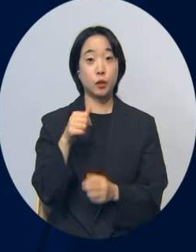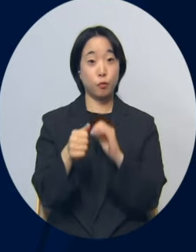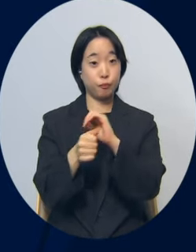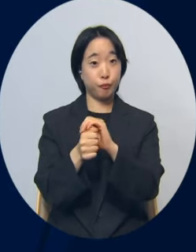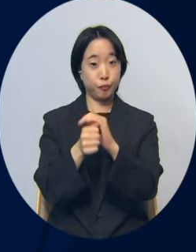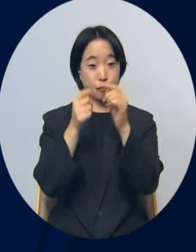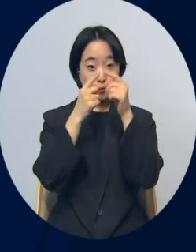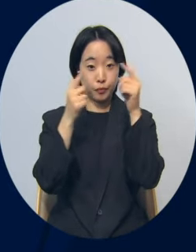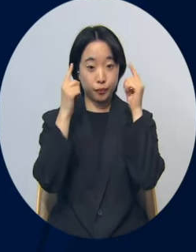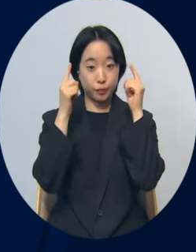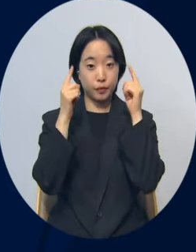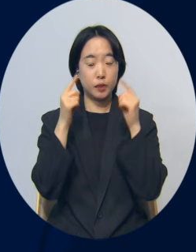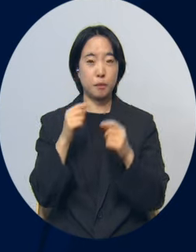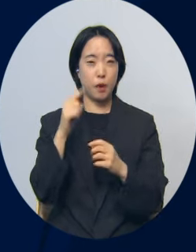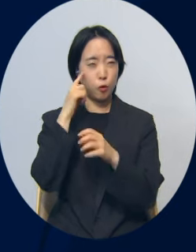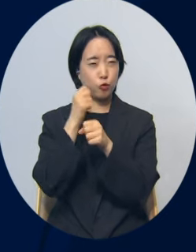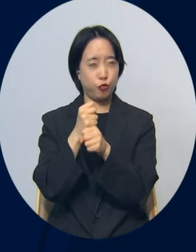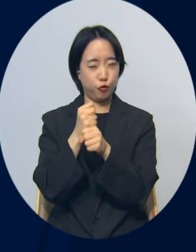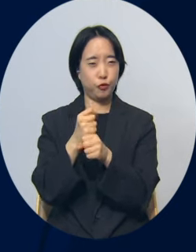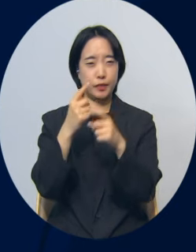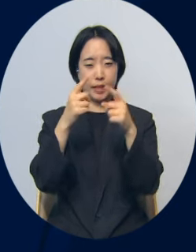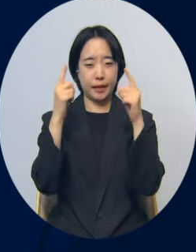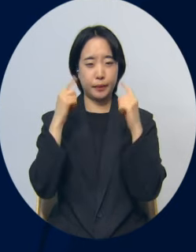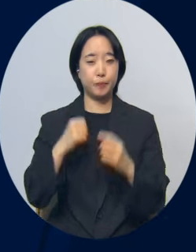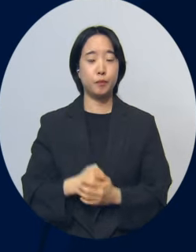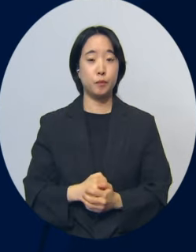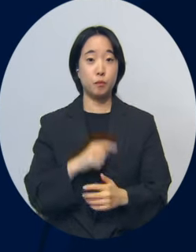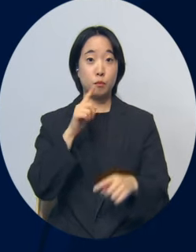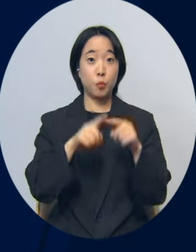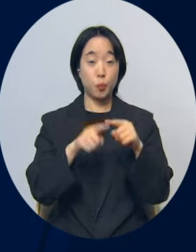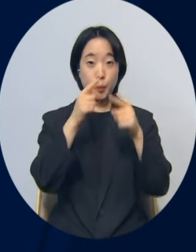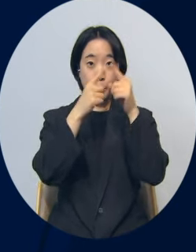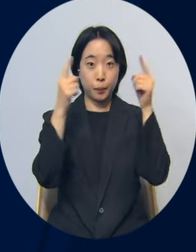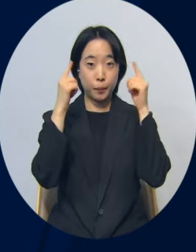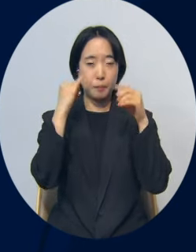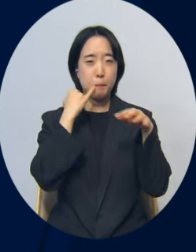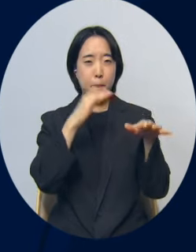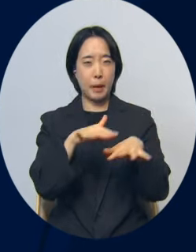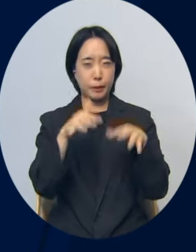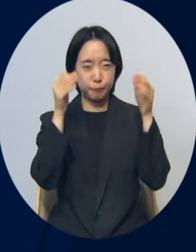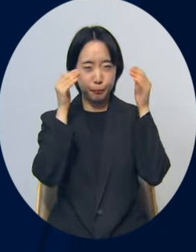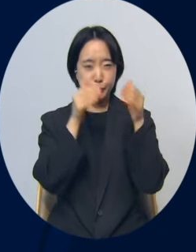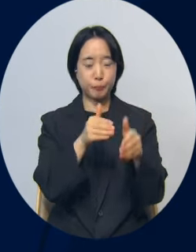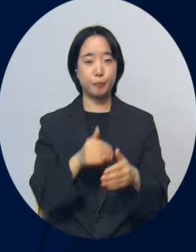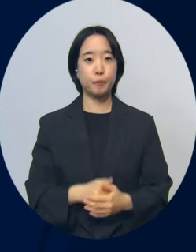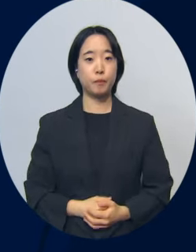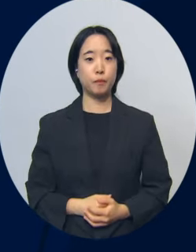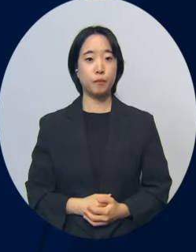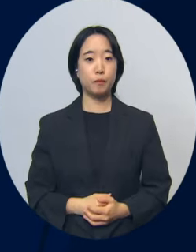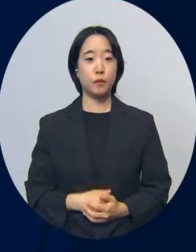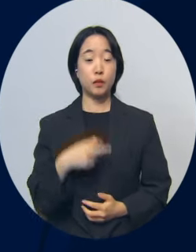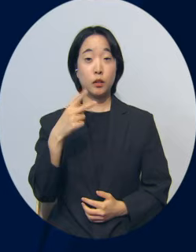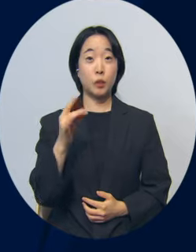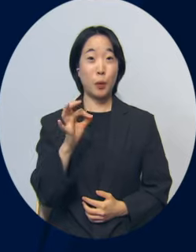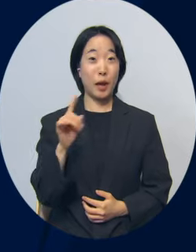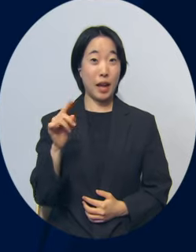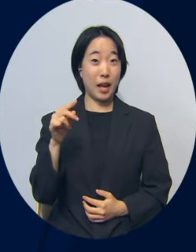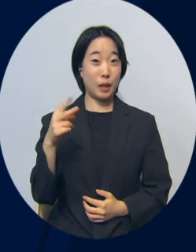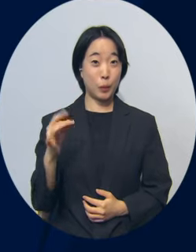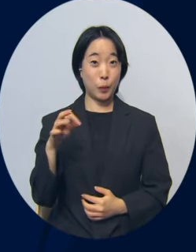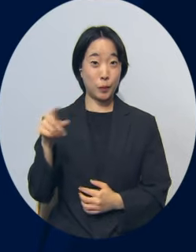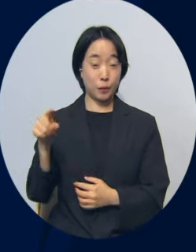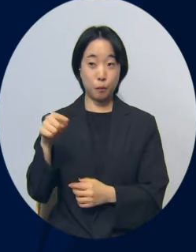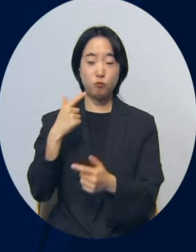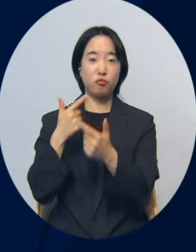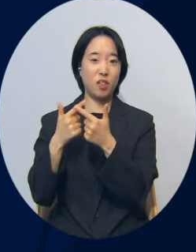제시했고, 국립목표대는 해양특성화대학을 운영할 계획입니다. 동아대와 동서대는 부산시 공동